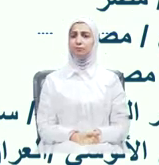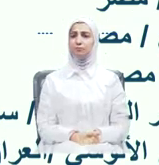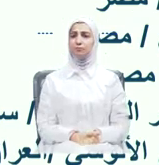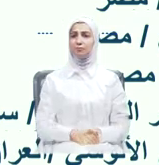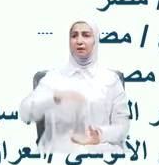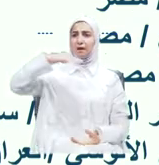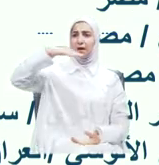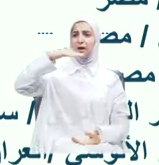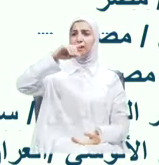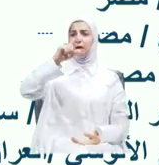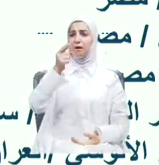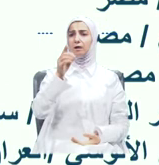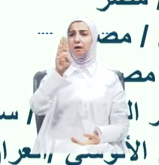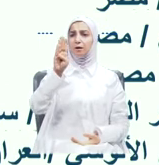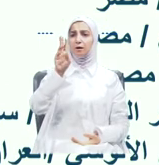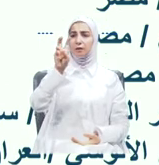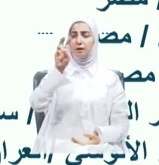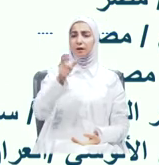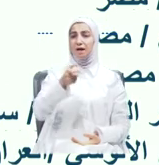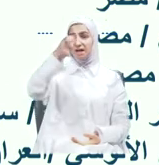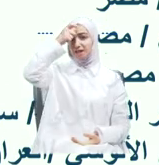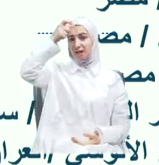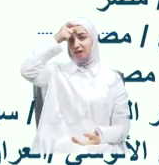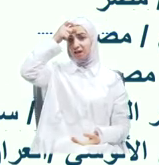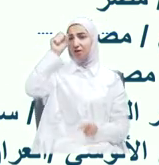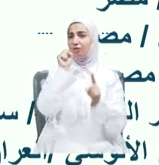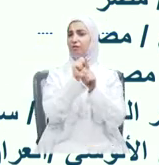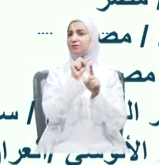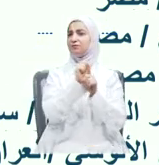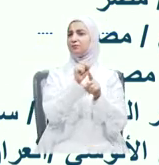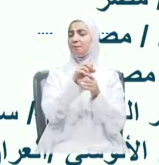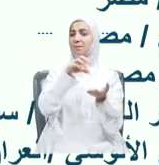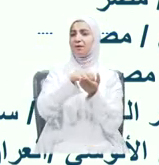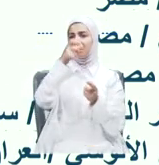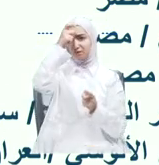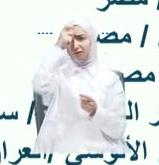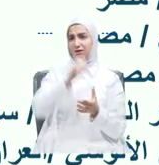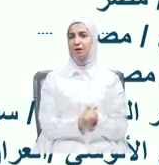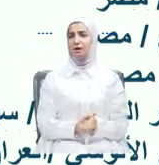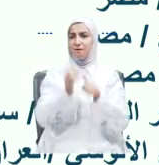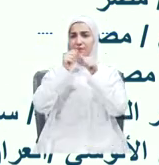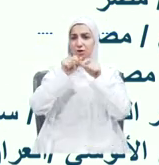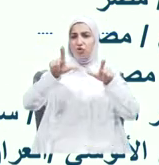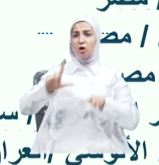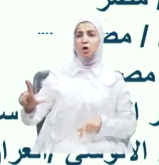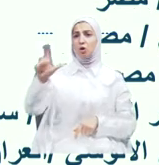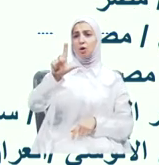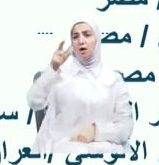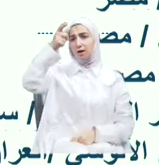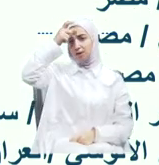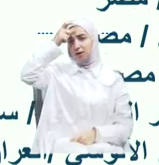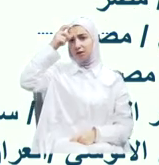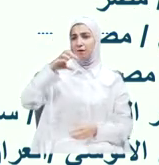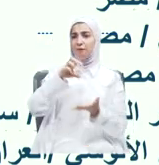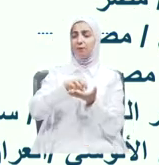حركة للتصدي للتتريك، وهو الحركة الطورانية الداعية لنشر اللغة التركية